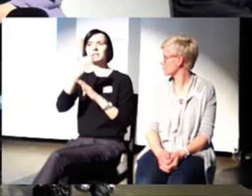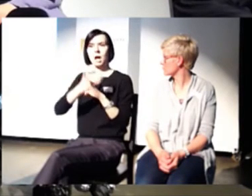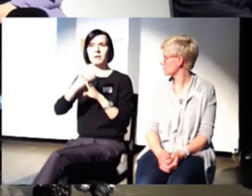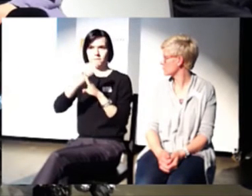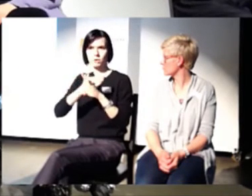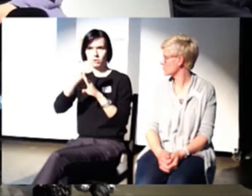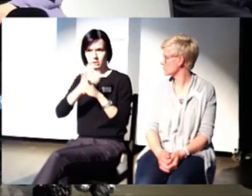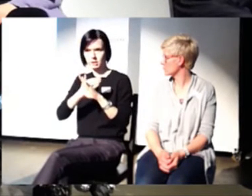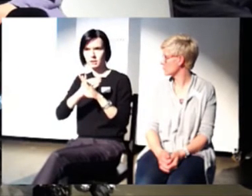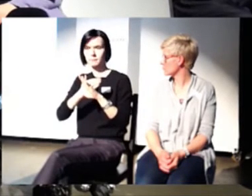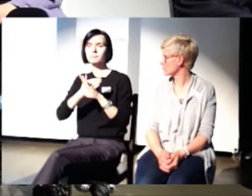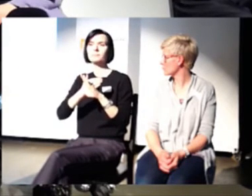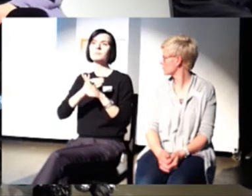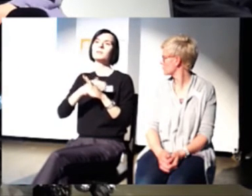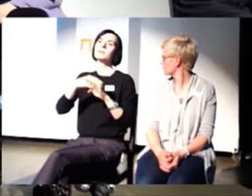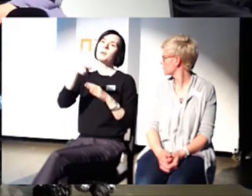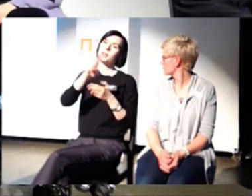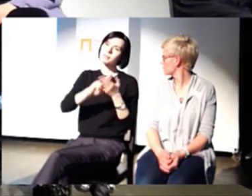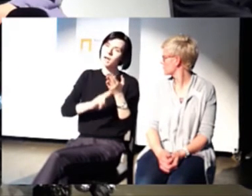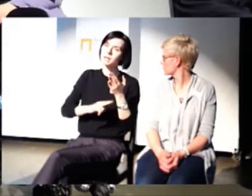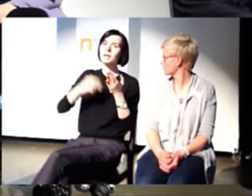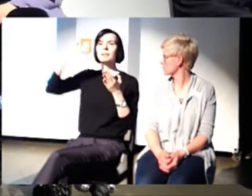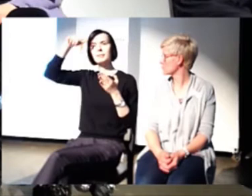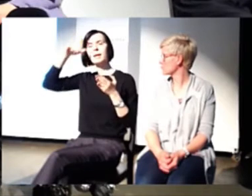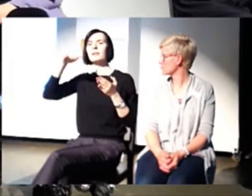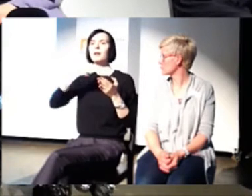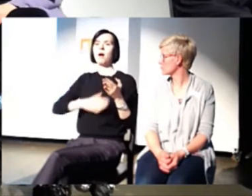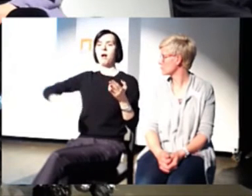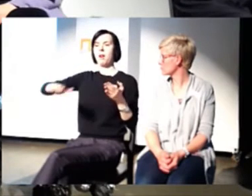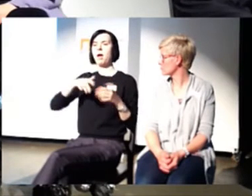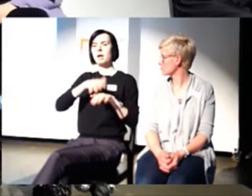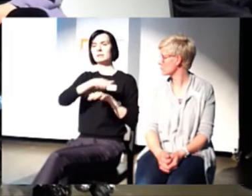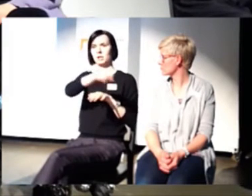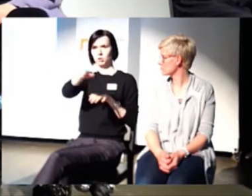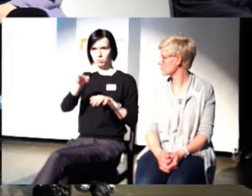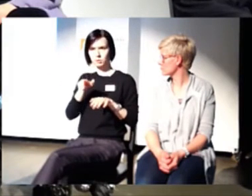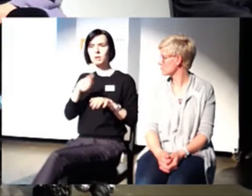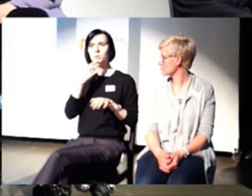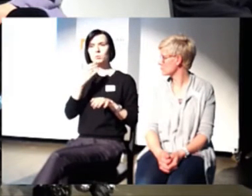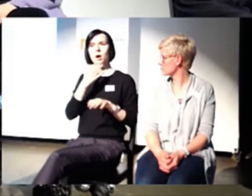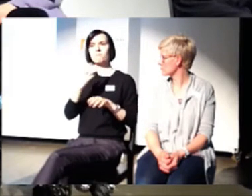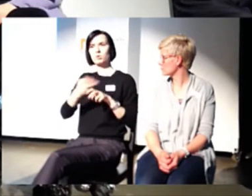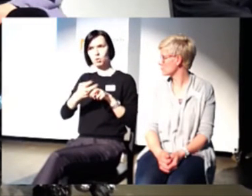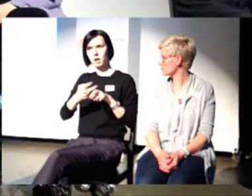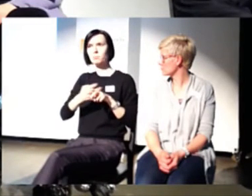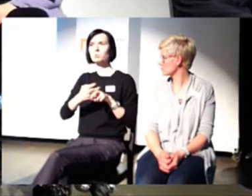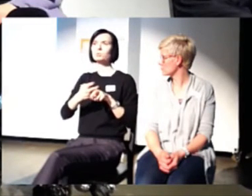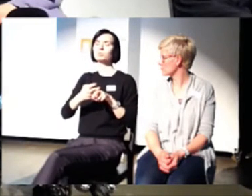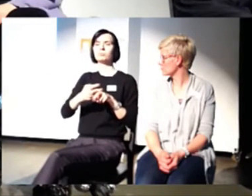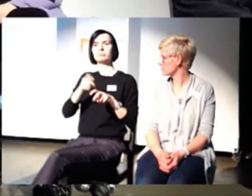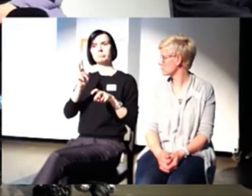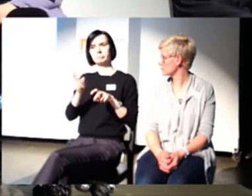vertaisarvioijat ovat tieteen ja taidealan asiantuntijoita, joilla on tarvittava kokemus arvioitavana olevien hakemusten